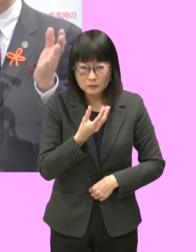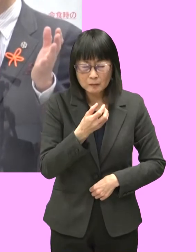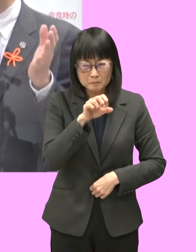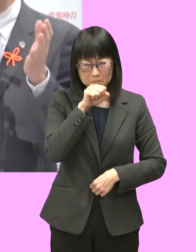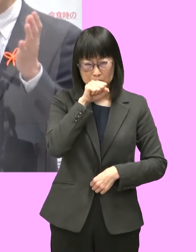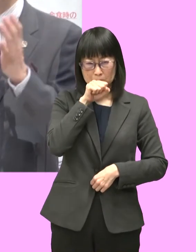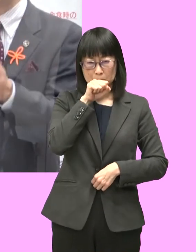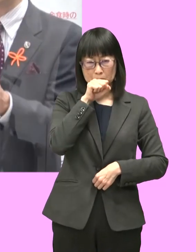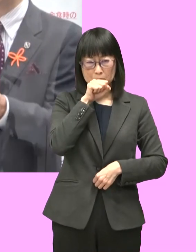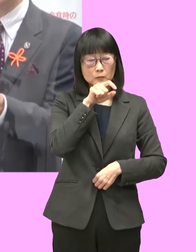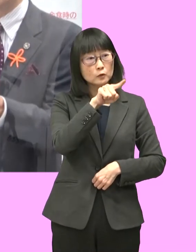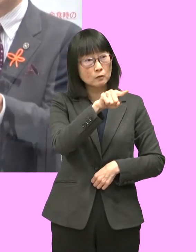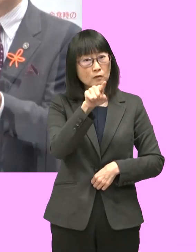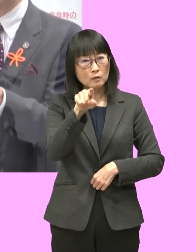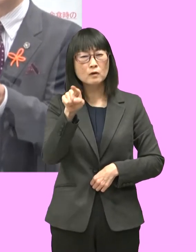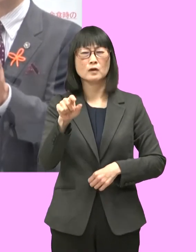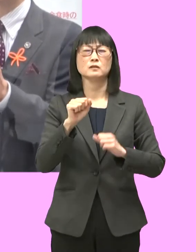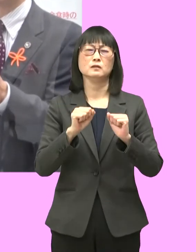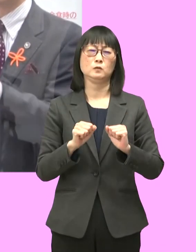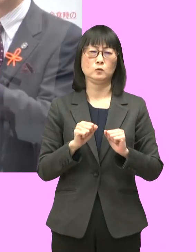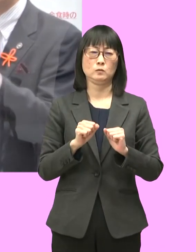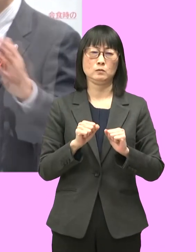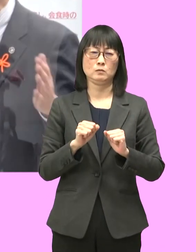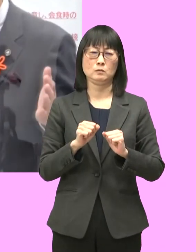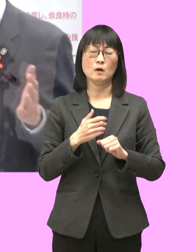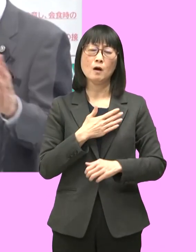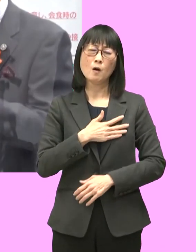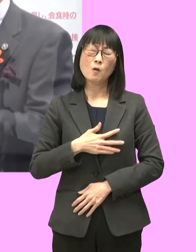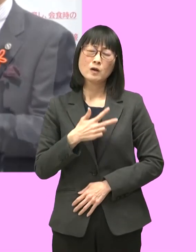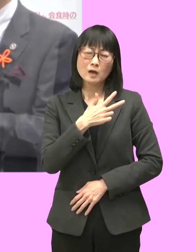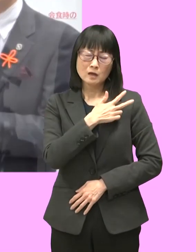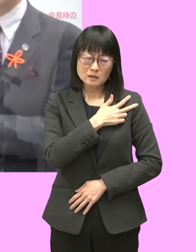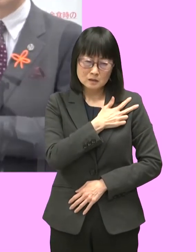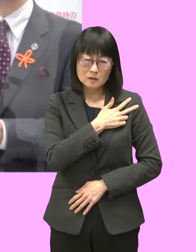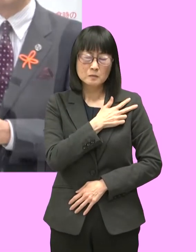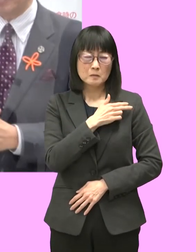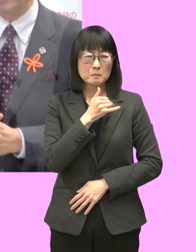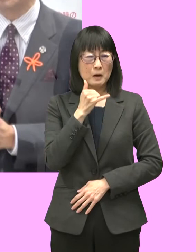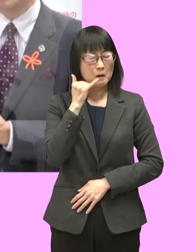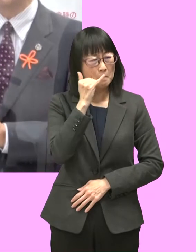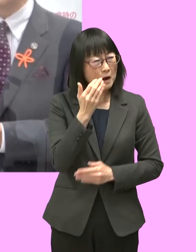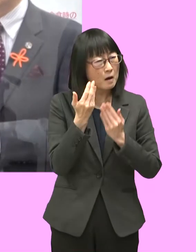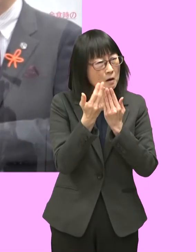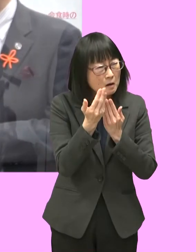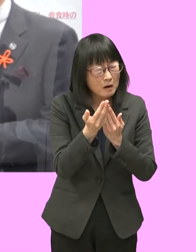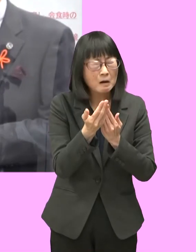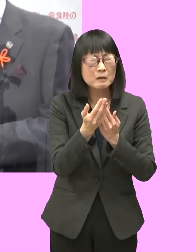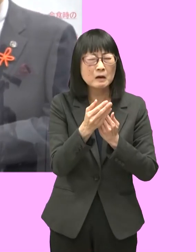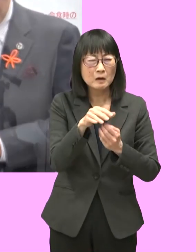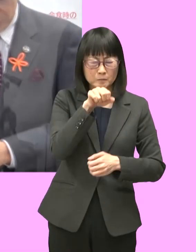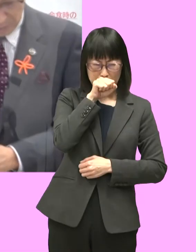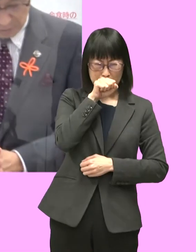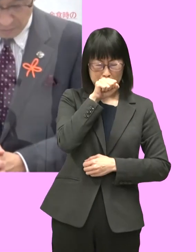健師さんがかかってしまうと、肩にかかってしまうと、これもまたものすごい時間取られるできたわけです。で、